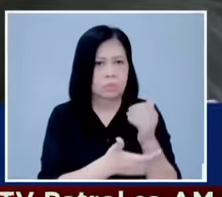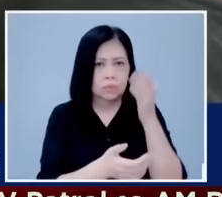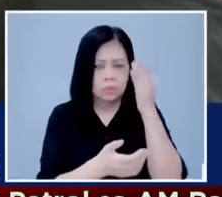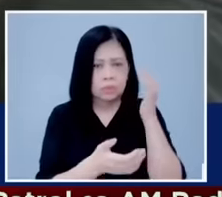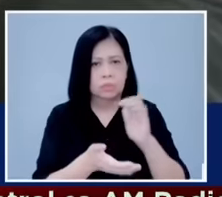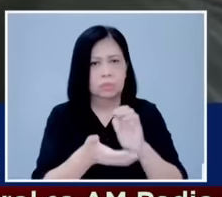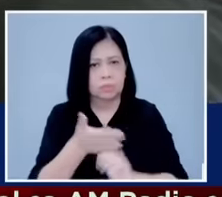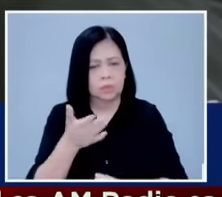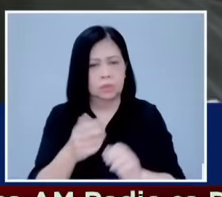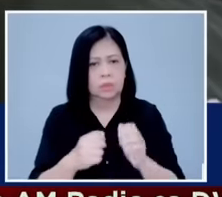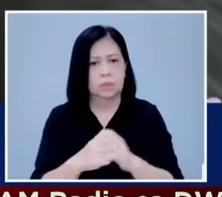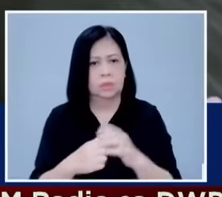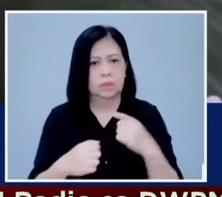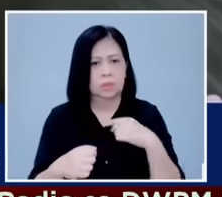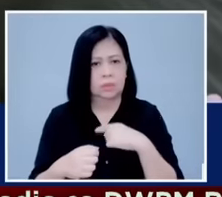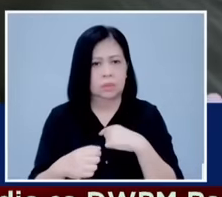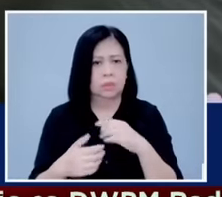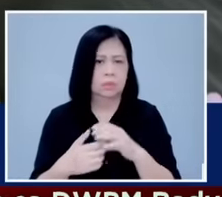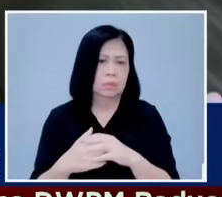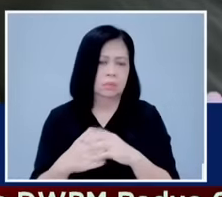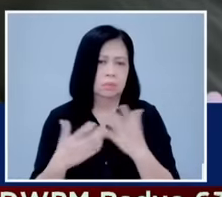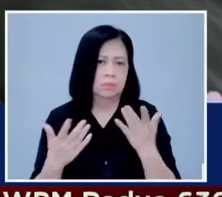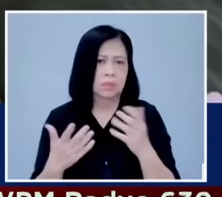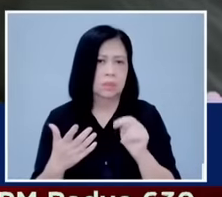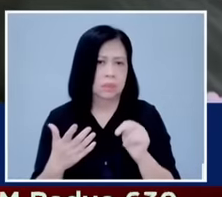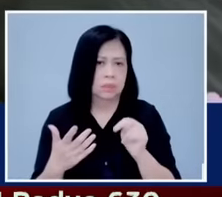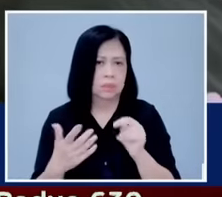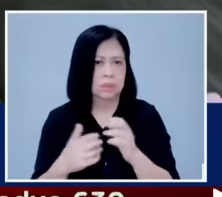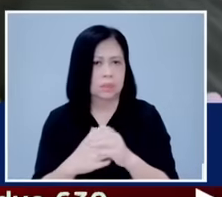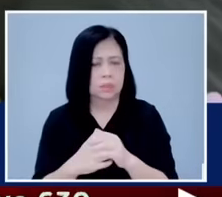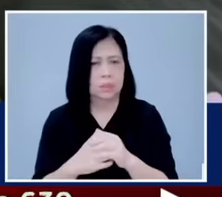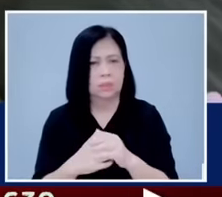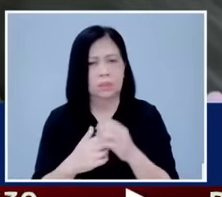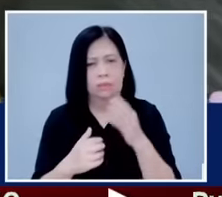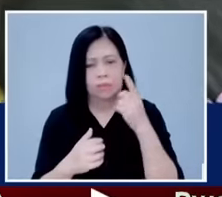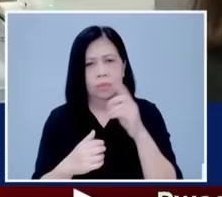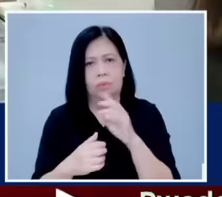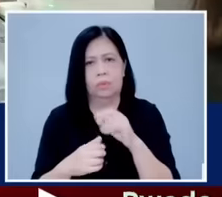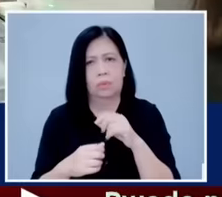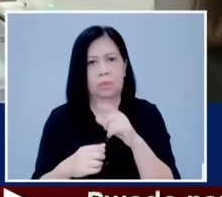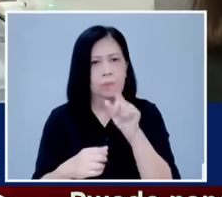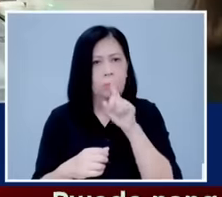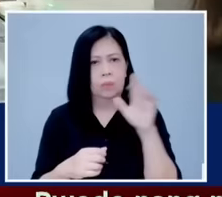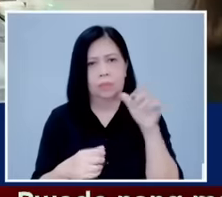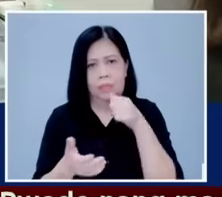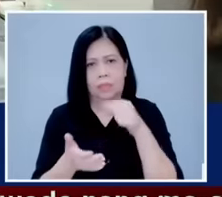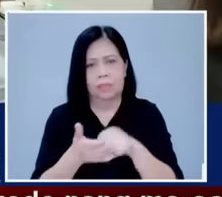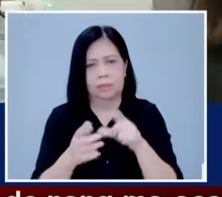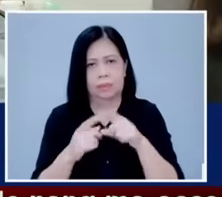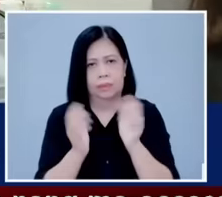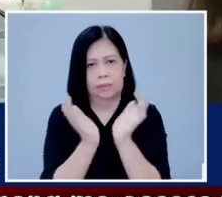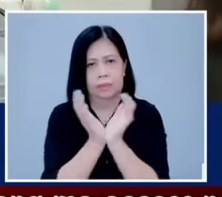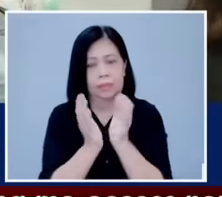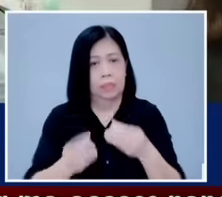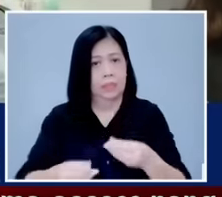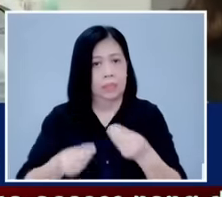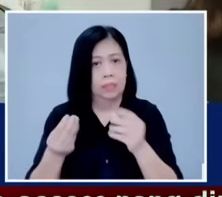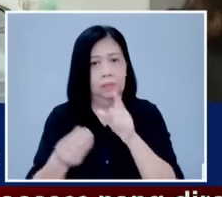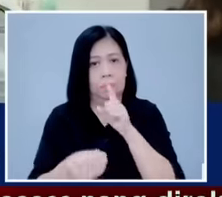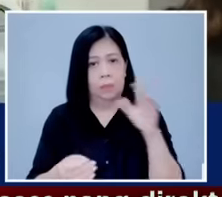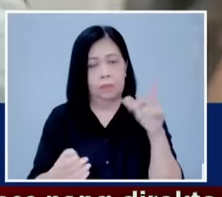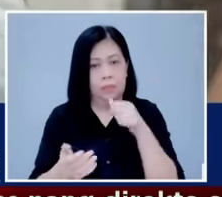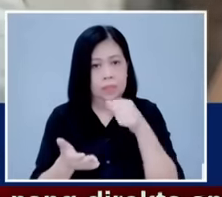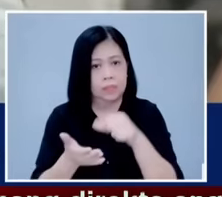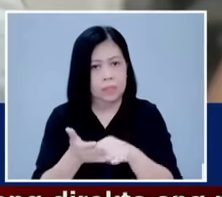makabawas. Ay, sa amin naman pabor naman kasi yun ang kailangan namin sa bills. Okay. Guarantee letter. Ibinibigay ang mga guarantee